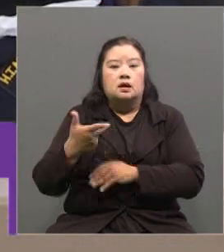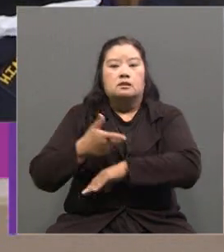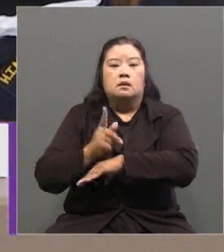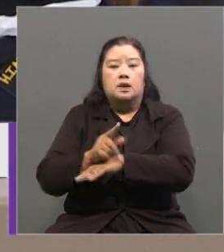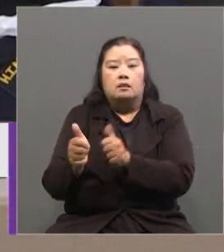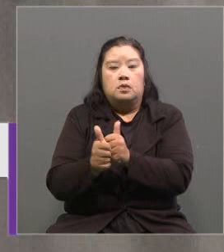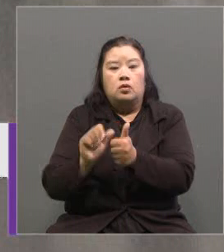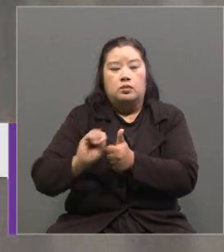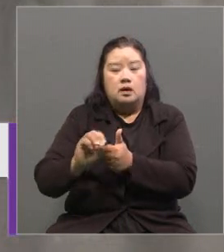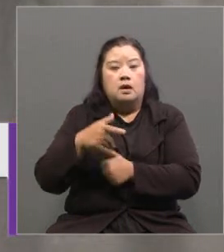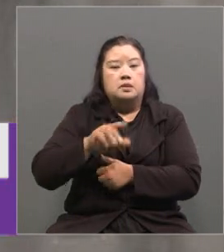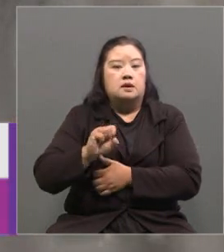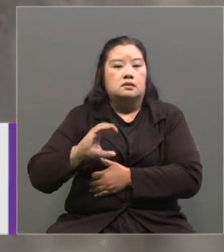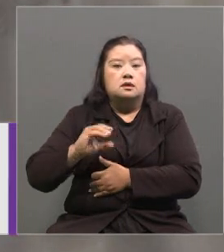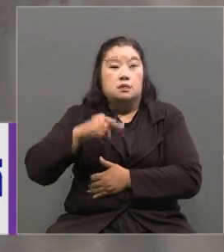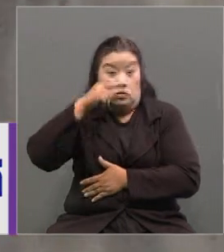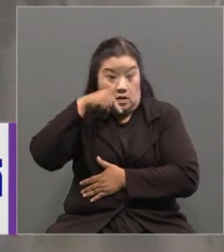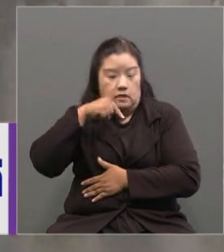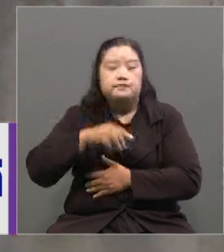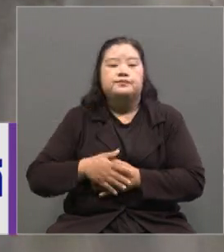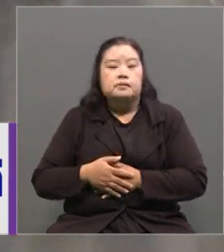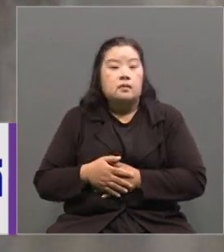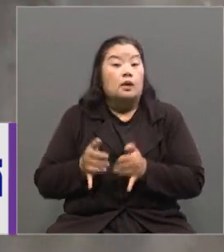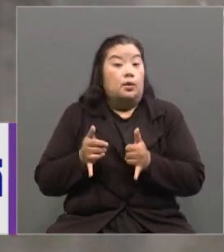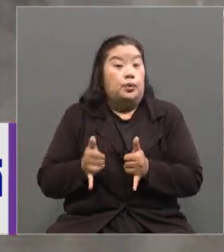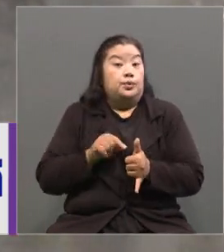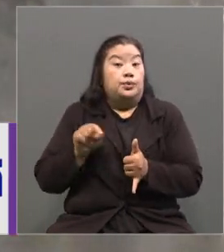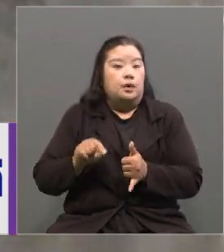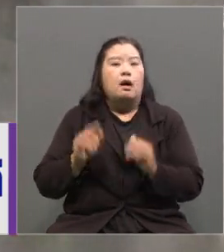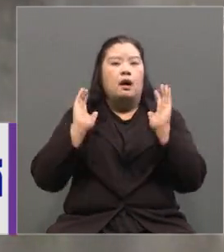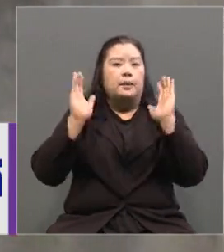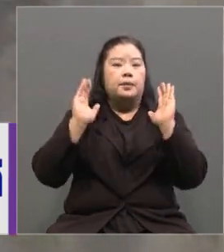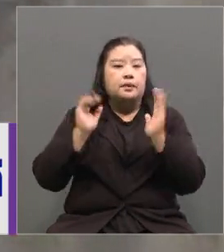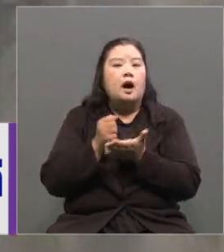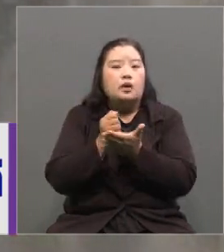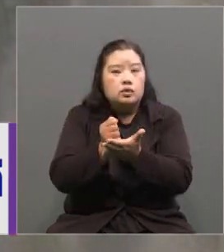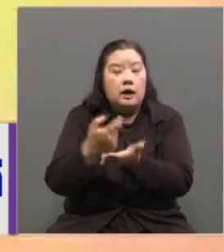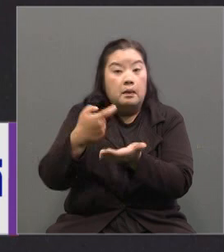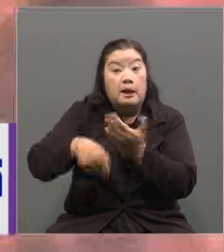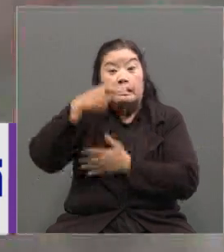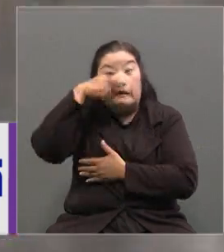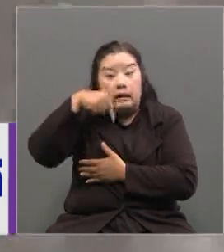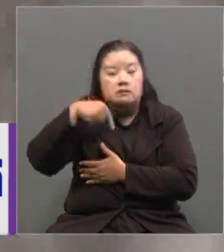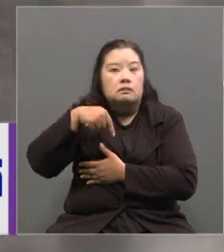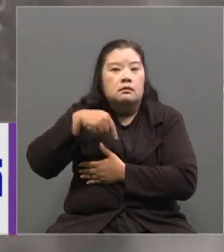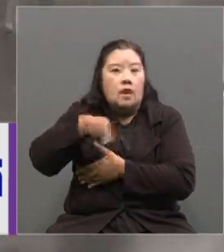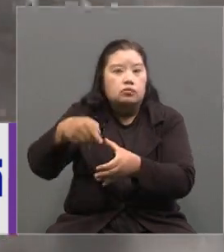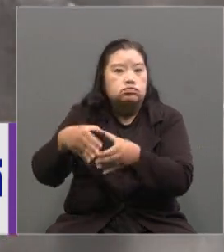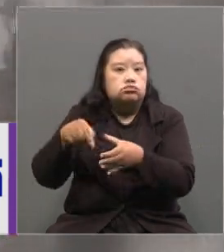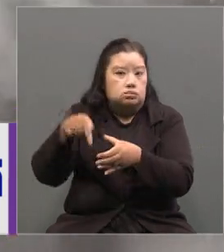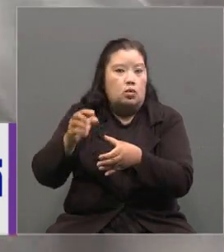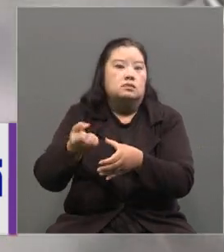ที่ปรึกษา pscไทยแลนนะครับทั้ง 2ท่านเนี่ยแถลงข่าวชี้แจงการช่วยเหลือตัวประกันชาวไทยโดยทาง